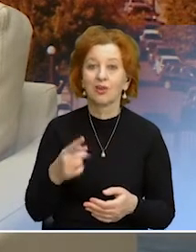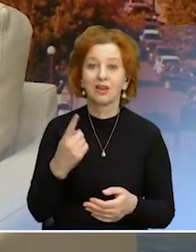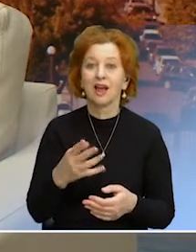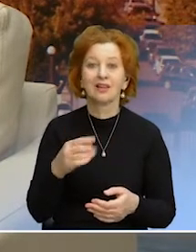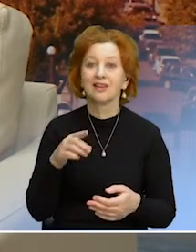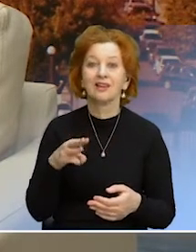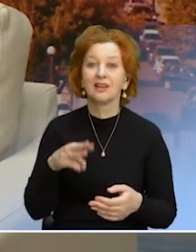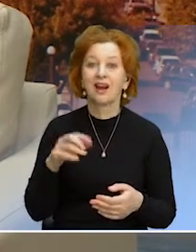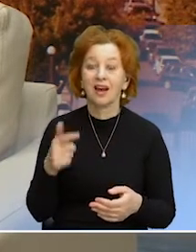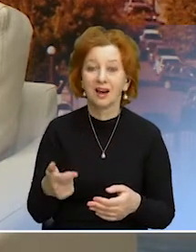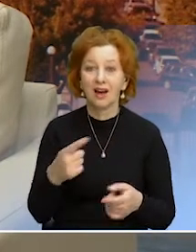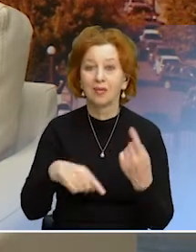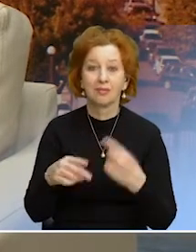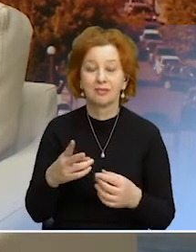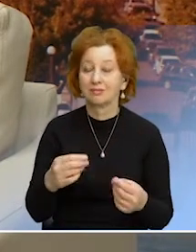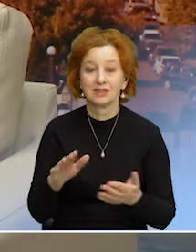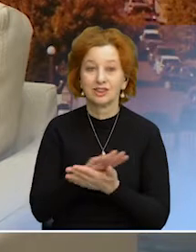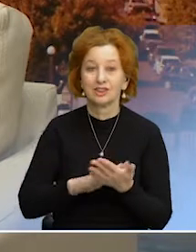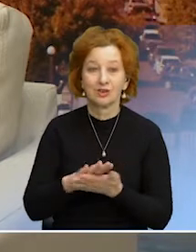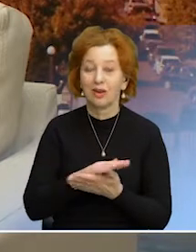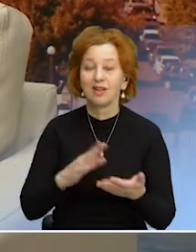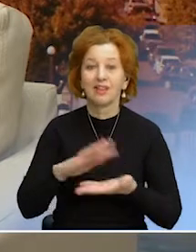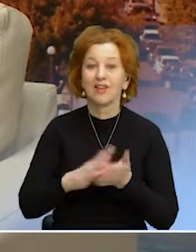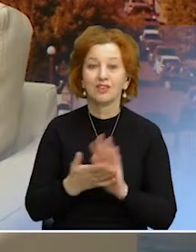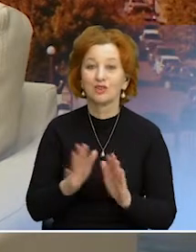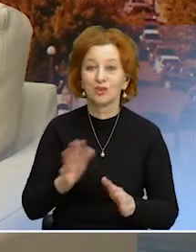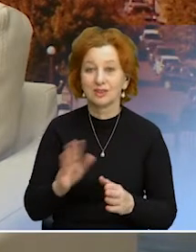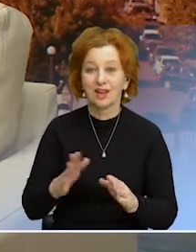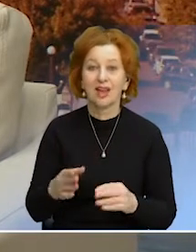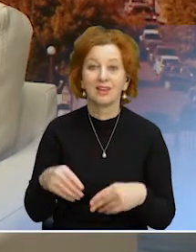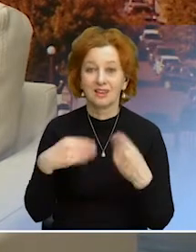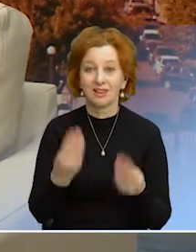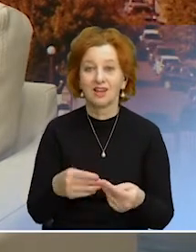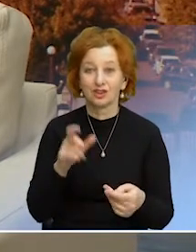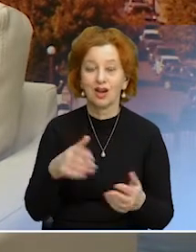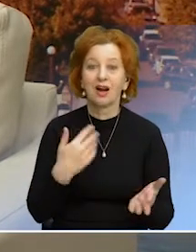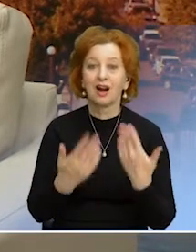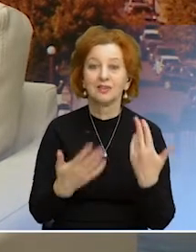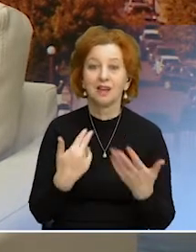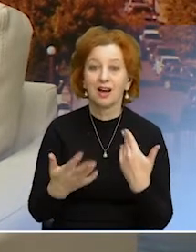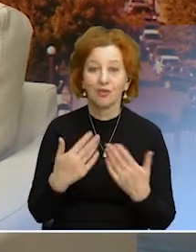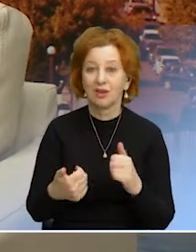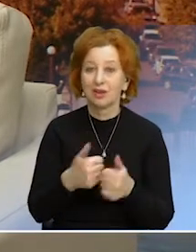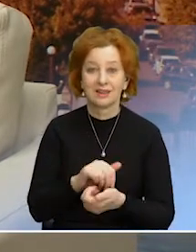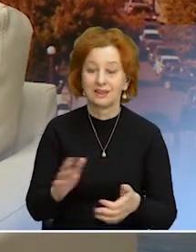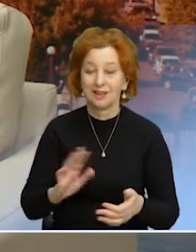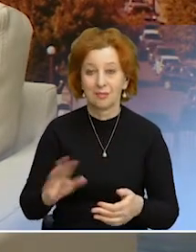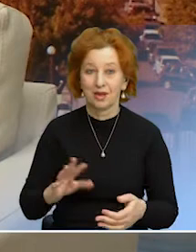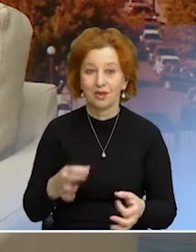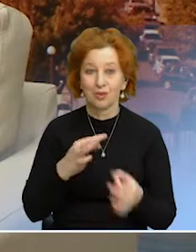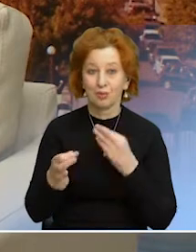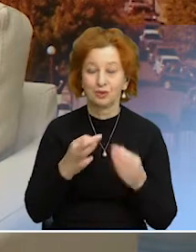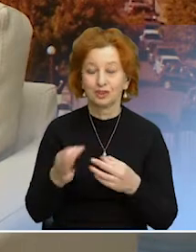один Телеграм-канал, ни одно средство массовой информации не в состоянии этого человеку дать. Потому что разговор между людьми идет от сердца к